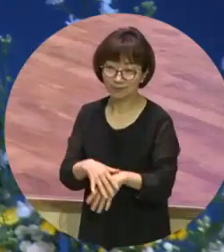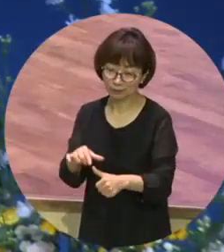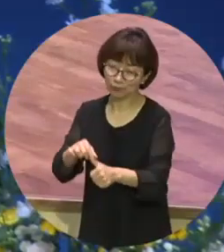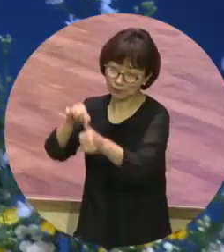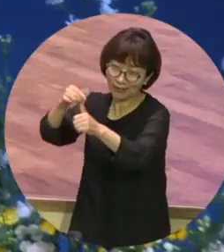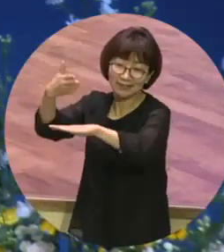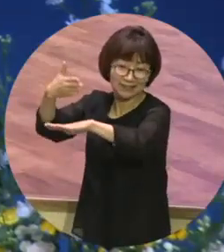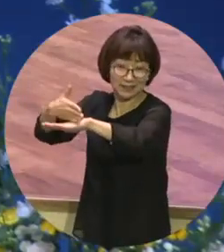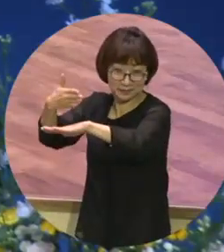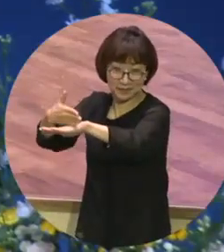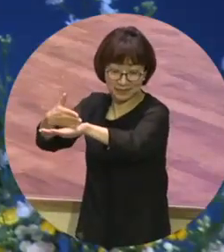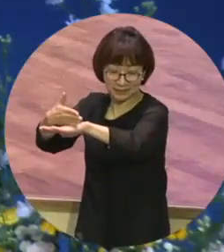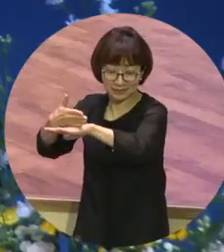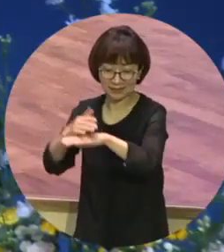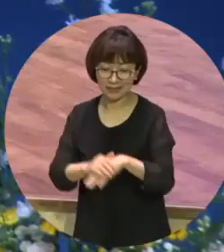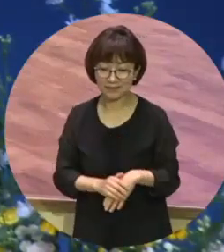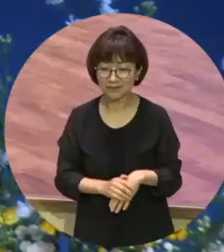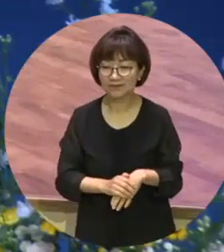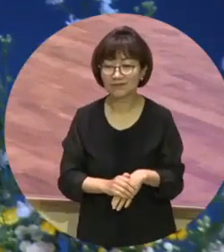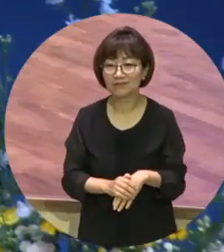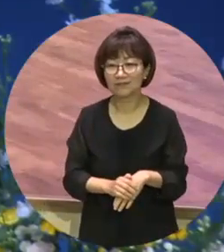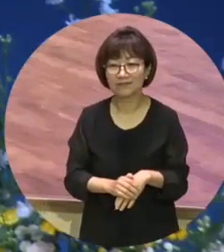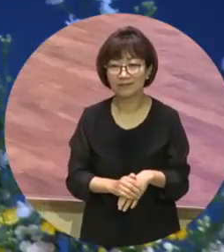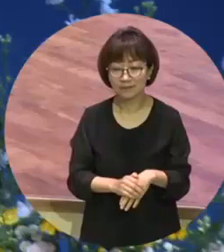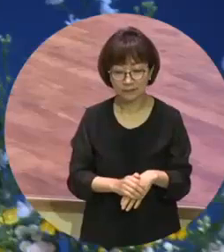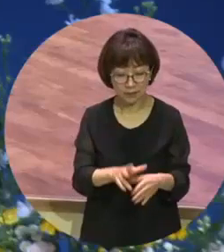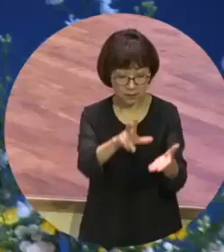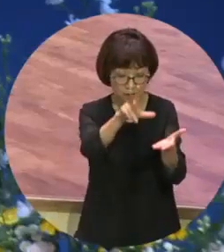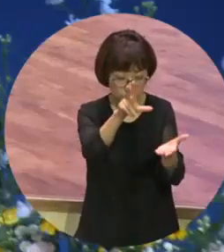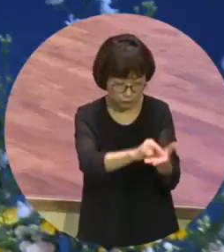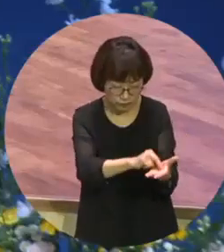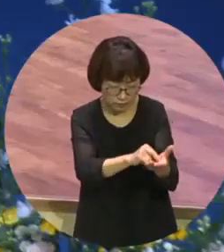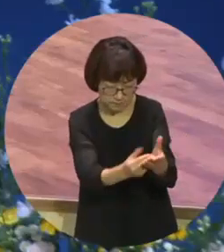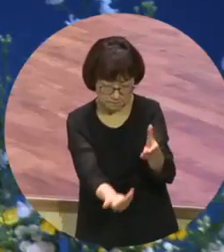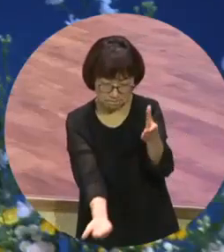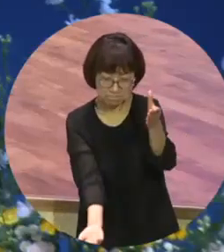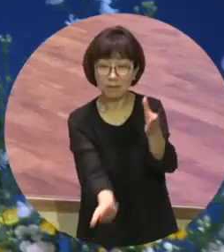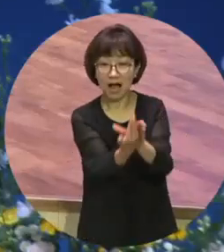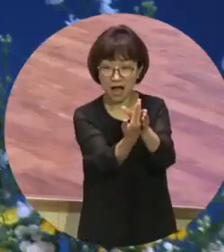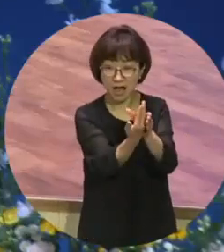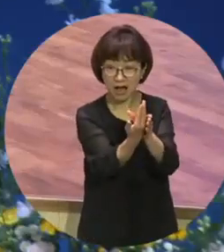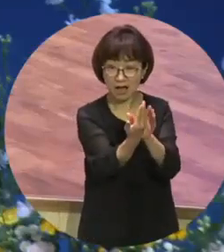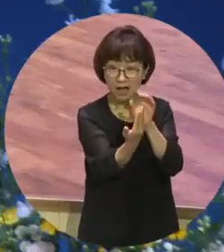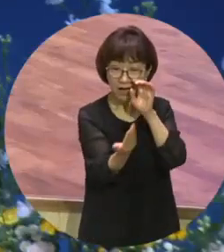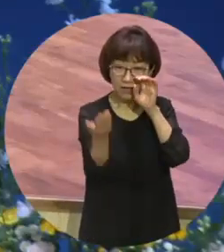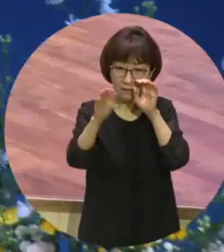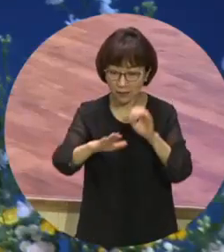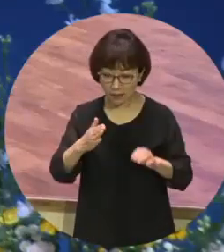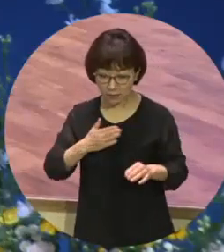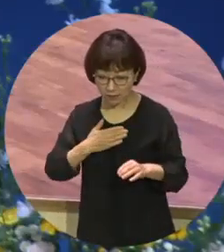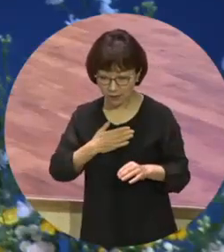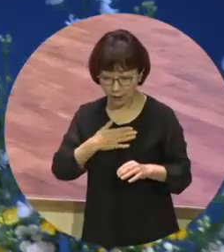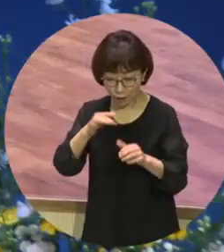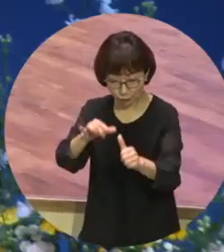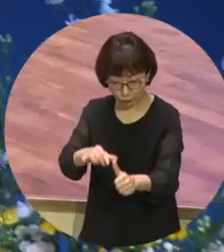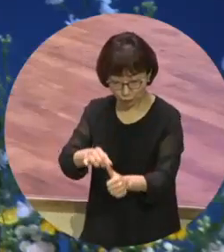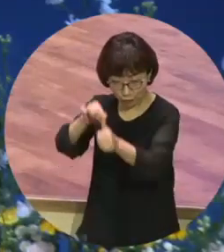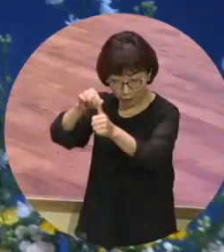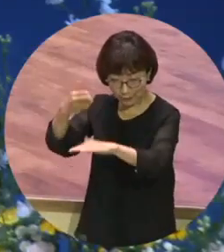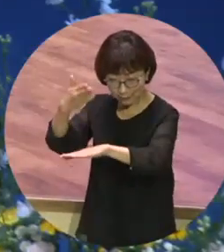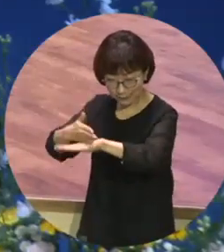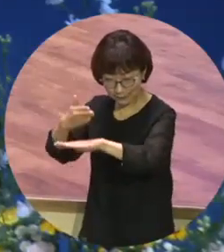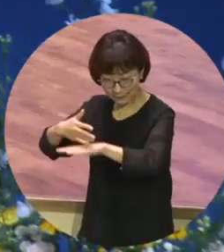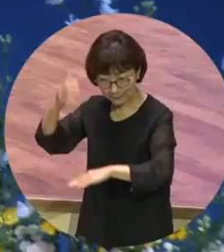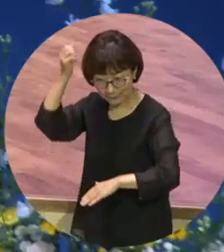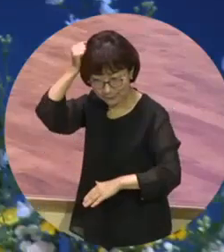아무리 큰 문제와 사건이 여러분 앞에 일어난다 할지라도 구원에 대한 이 감사만 있다고